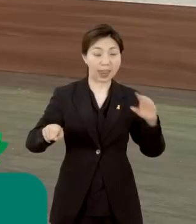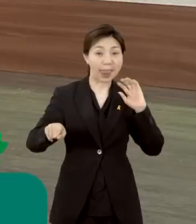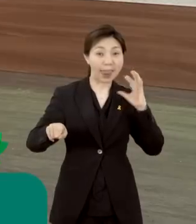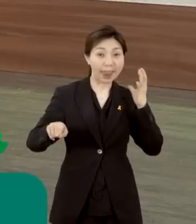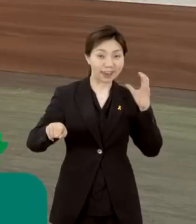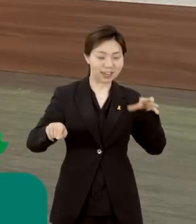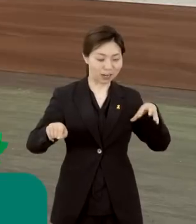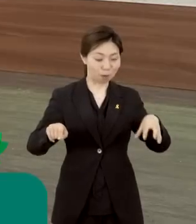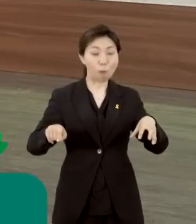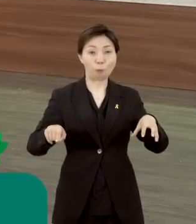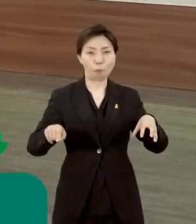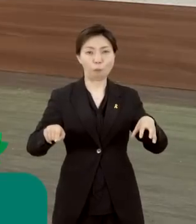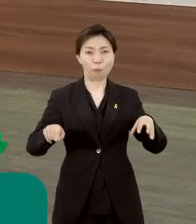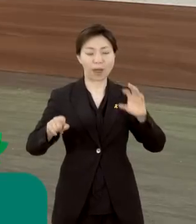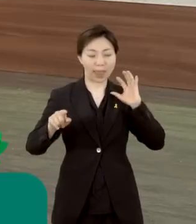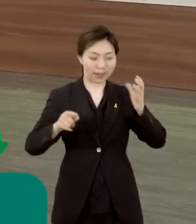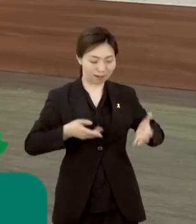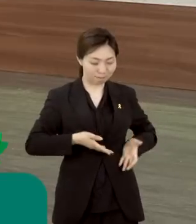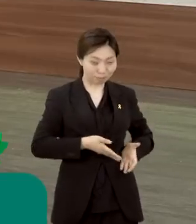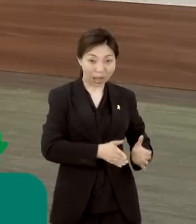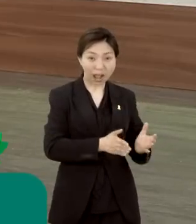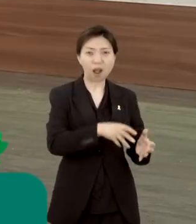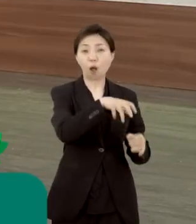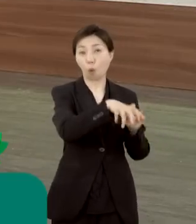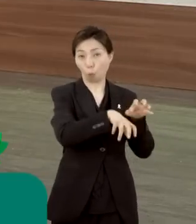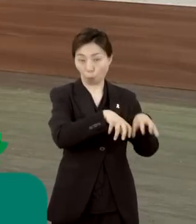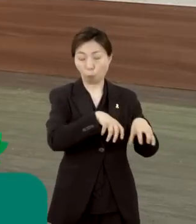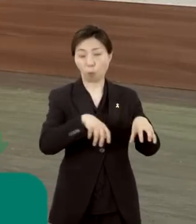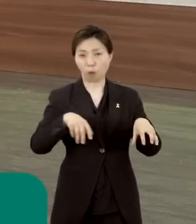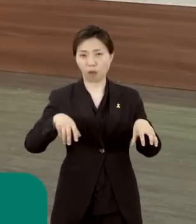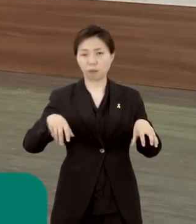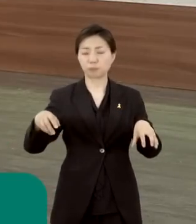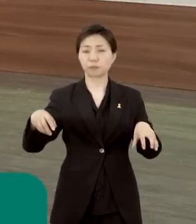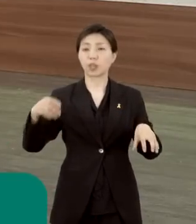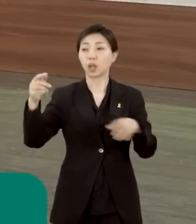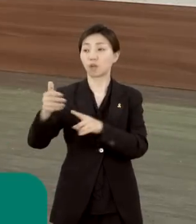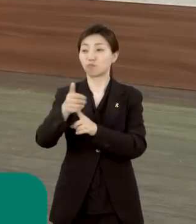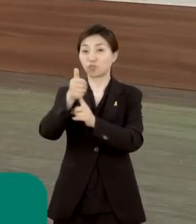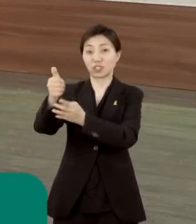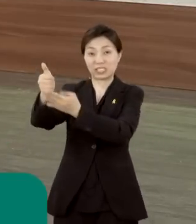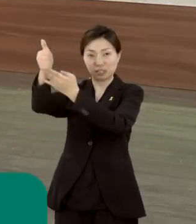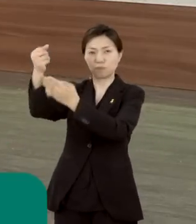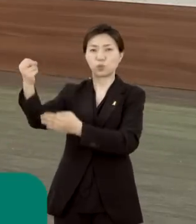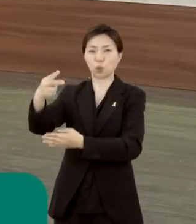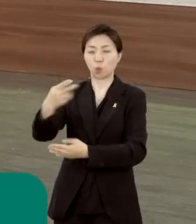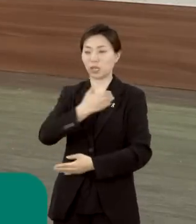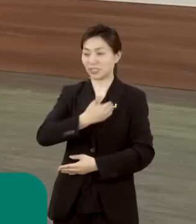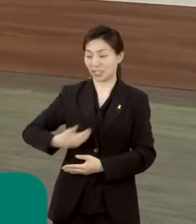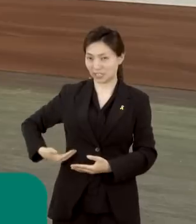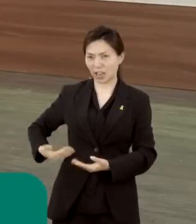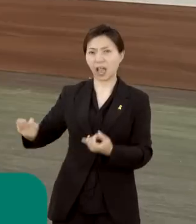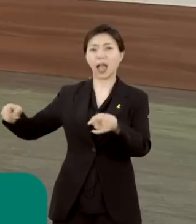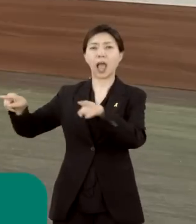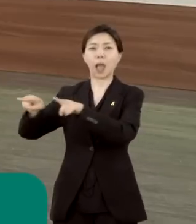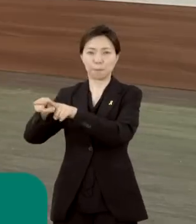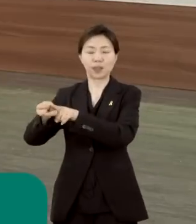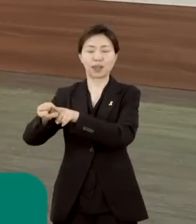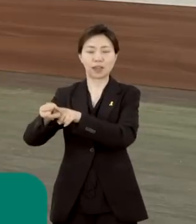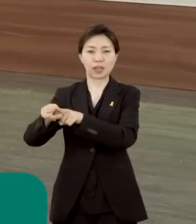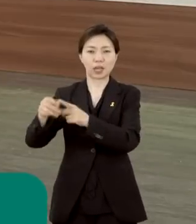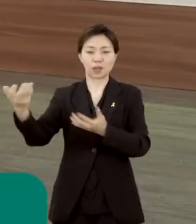뱃속에서 60년 동안 있었던 그 아이가 나타난 곳에 부처님과